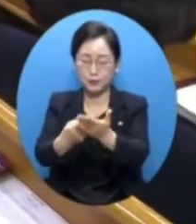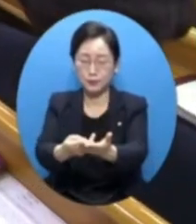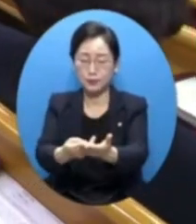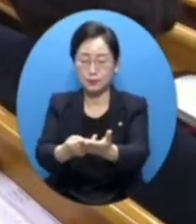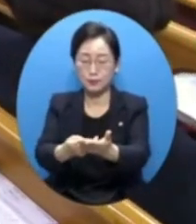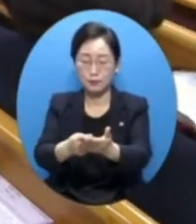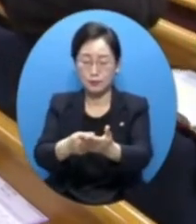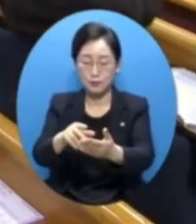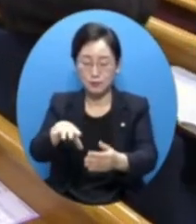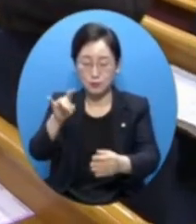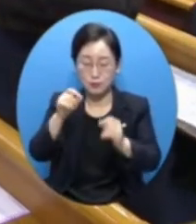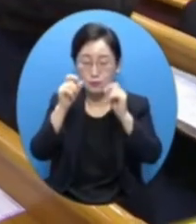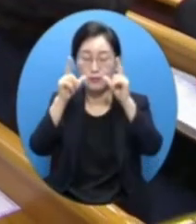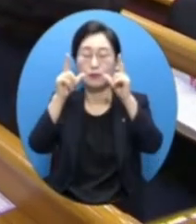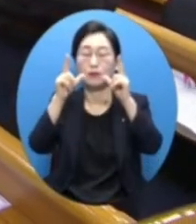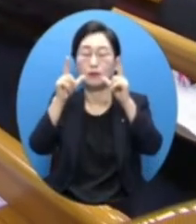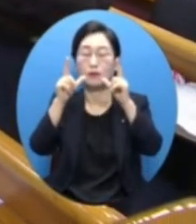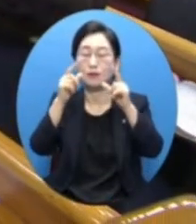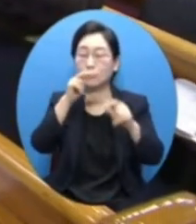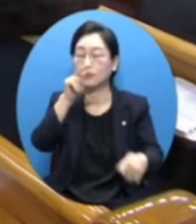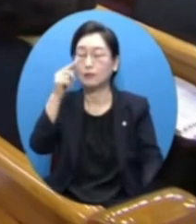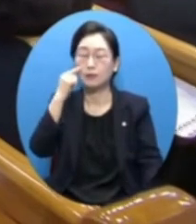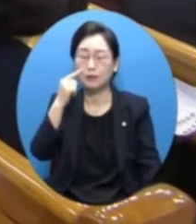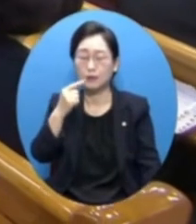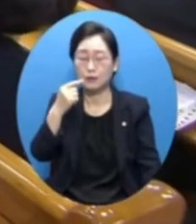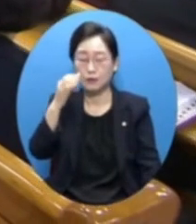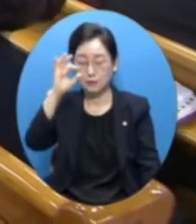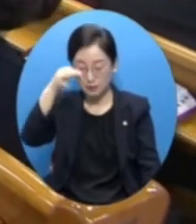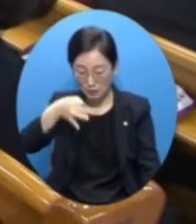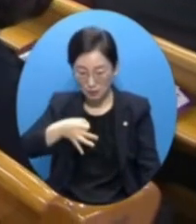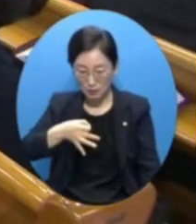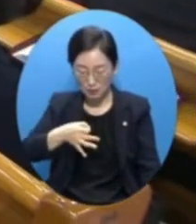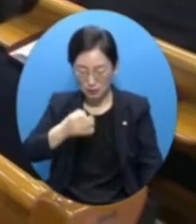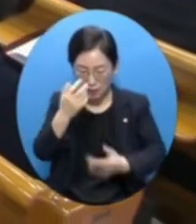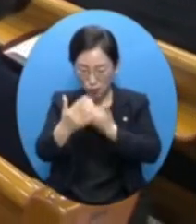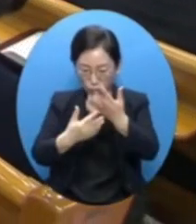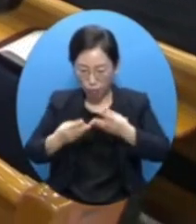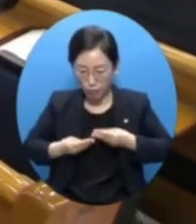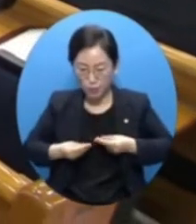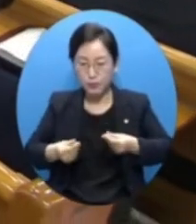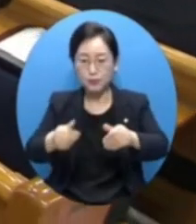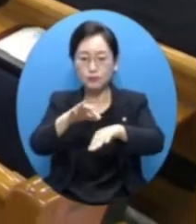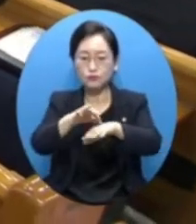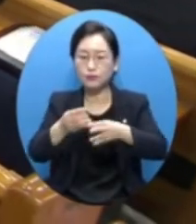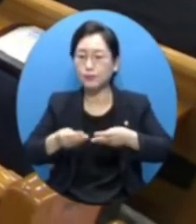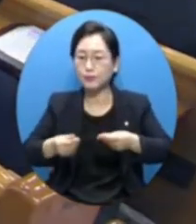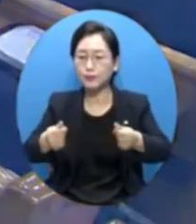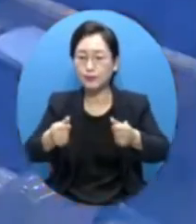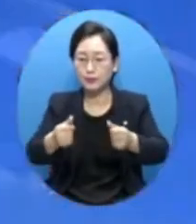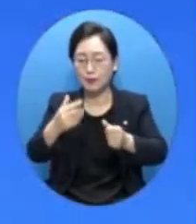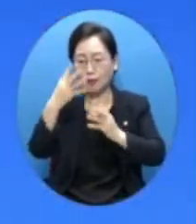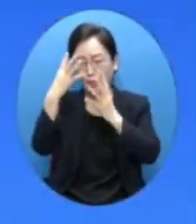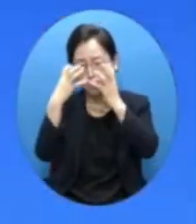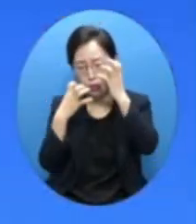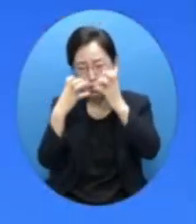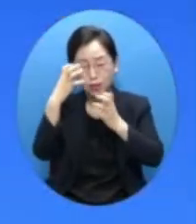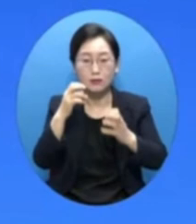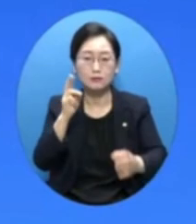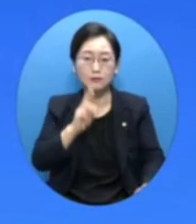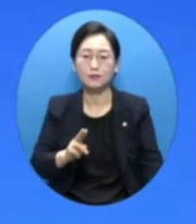떠보니까 자기 모습이 아닙니다. 모습이 아니고 완전히 자기 모습이 다 타서 사라져버렸고 흉측한 괴물이 되어 있었습니다.